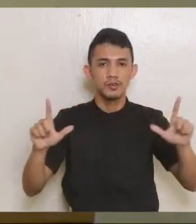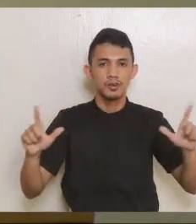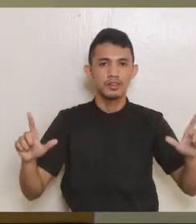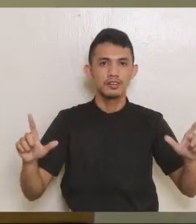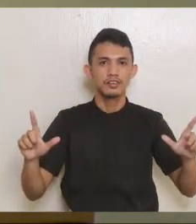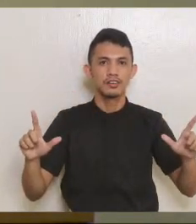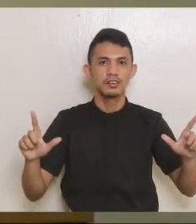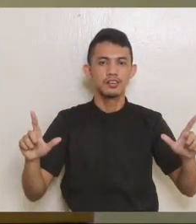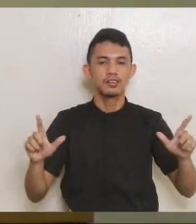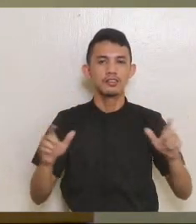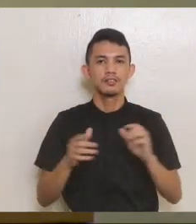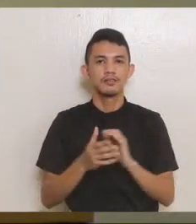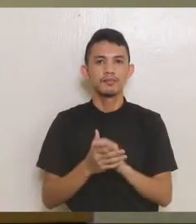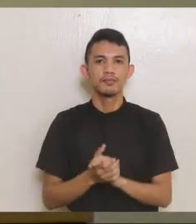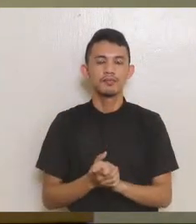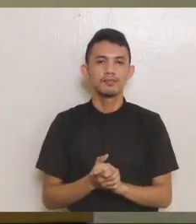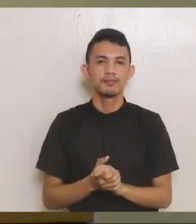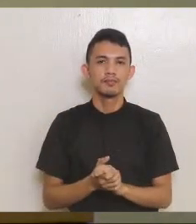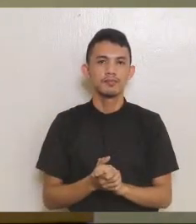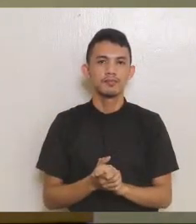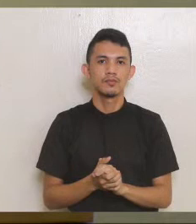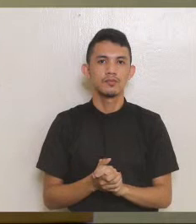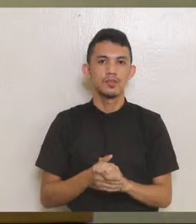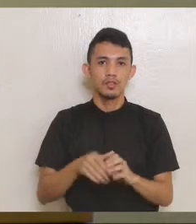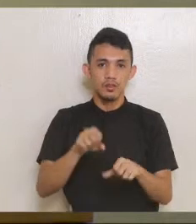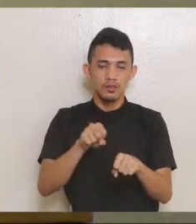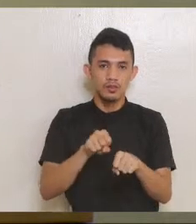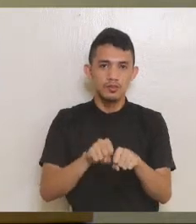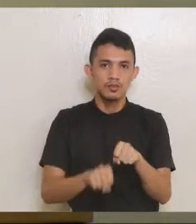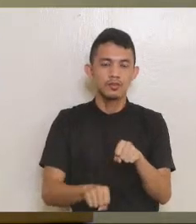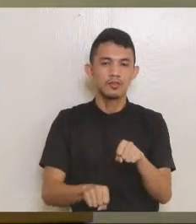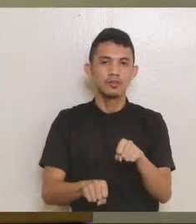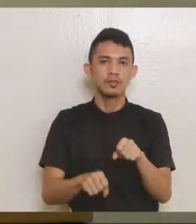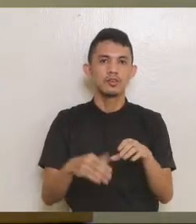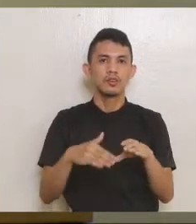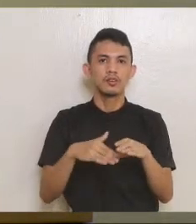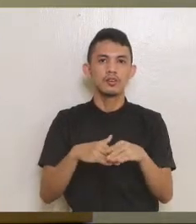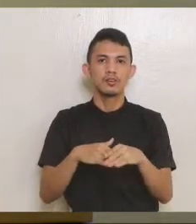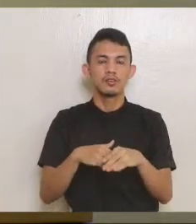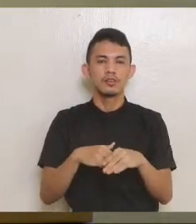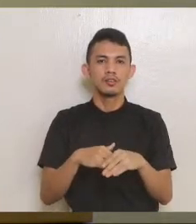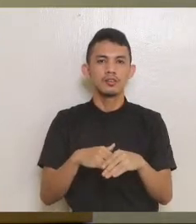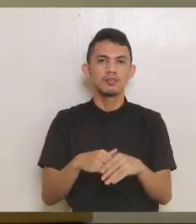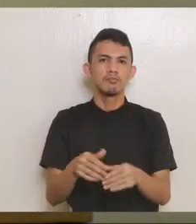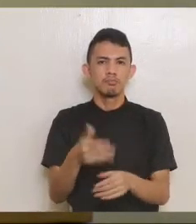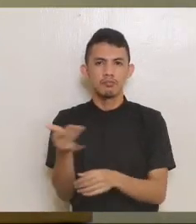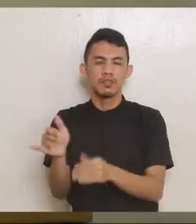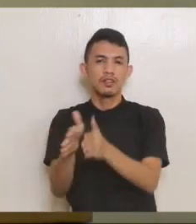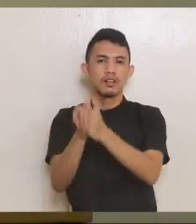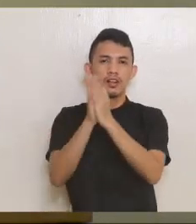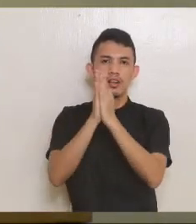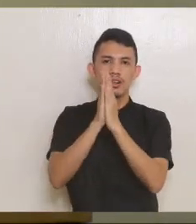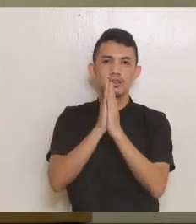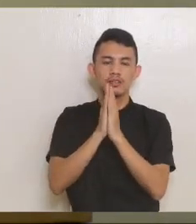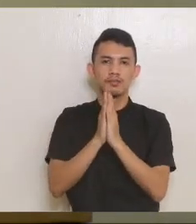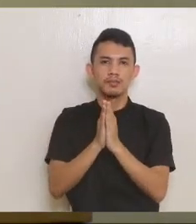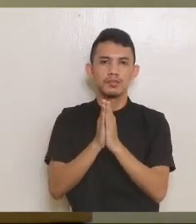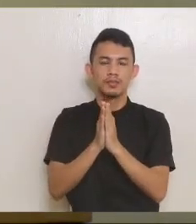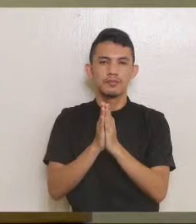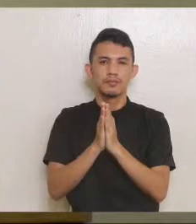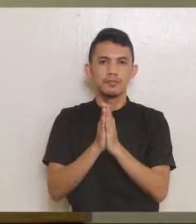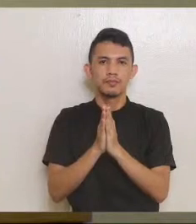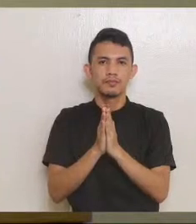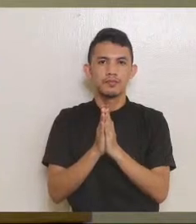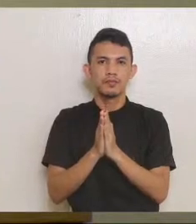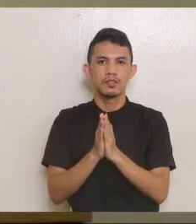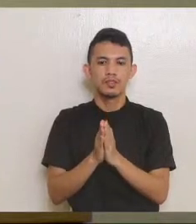sa mga namati. Busa, sa dakong kahibulong miingon sila. Dili ba taga